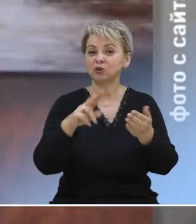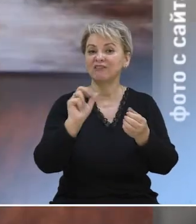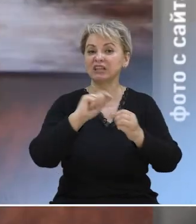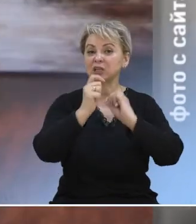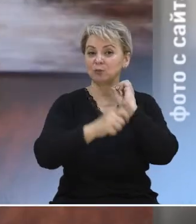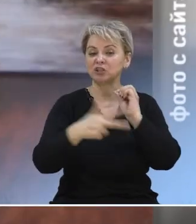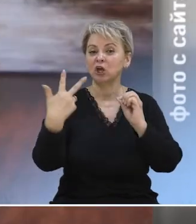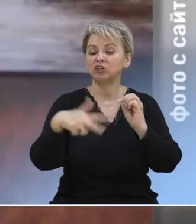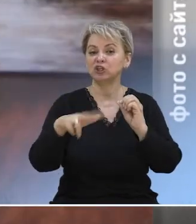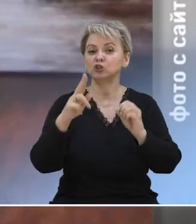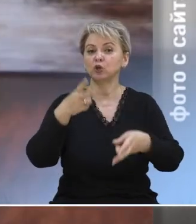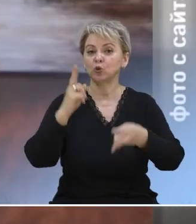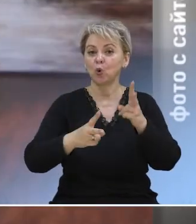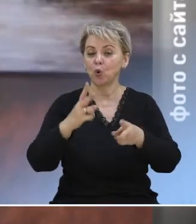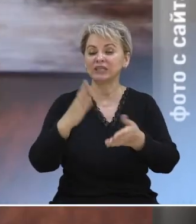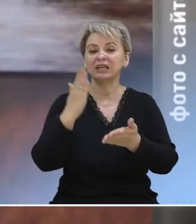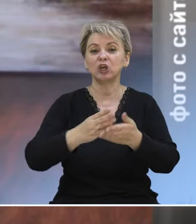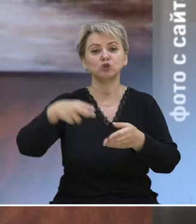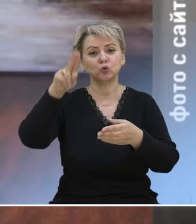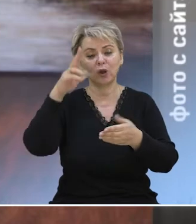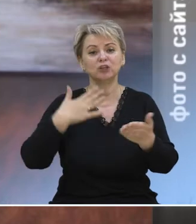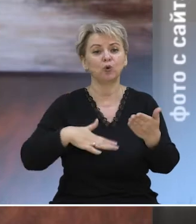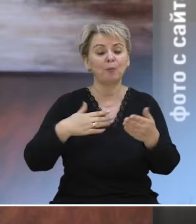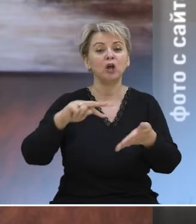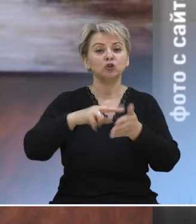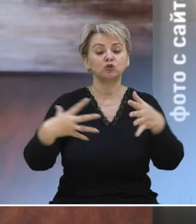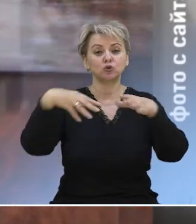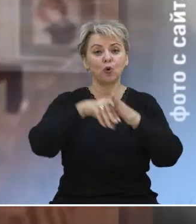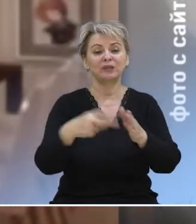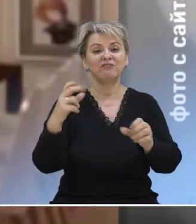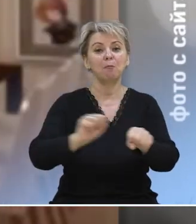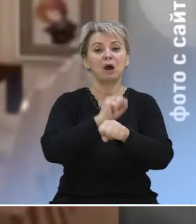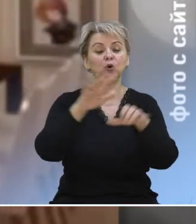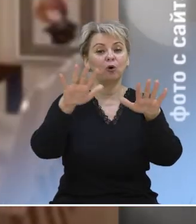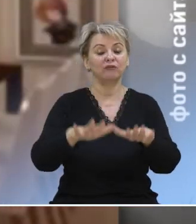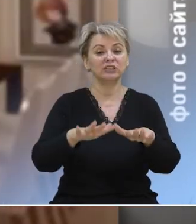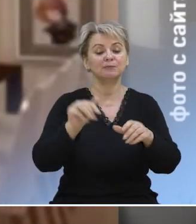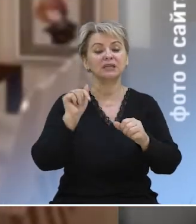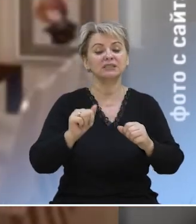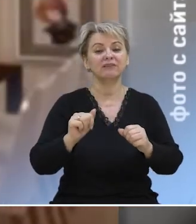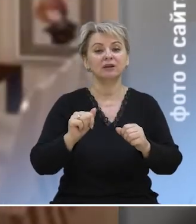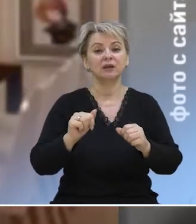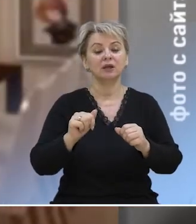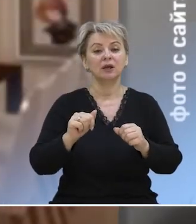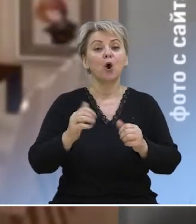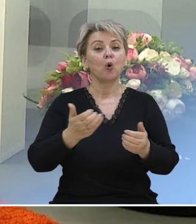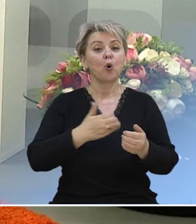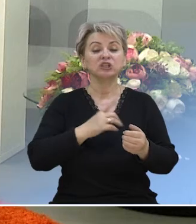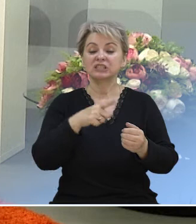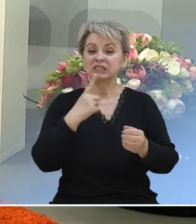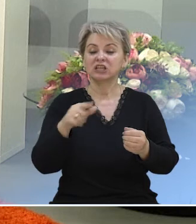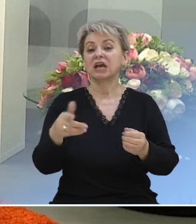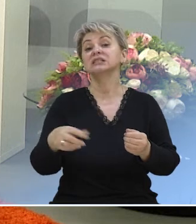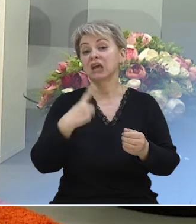как 240 квадратов, из них 30 кухня, на 2 уровнях есть санузлы. В стоимость также входят 2 парковочных места. Хочется сказать,